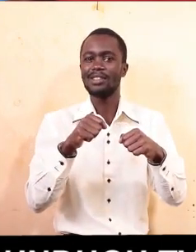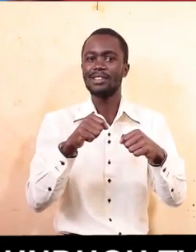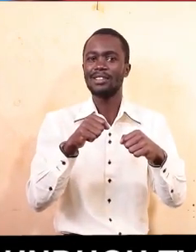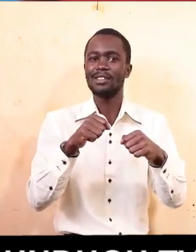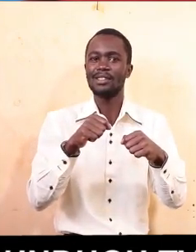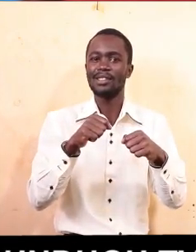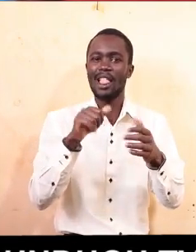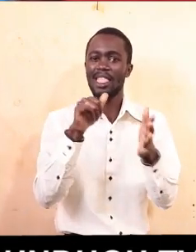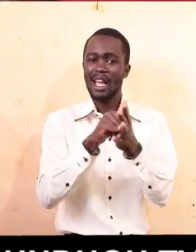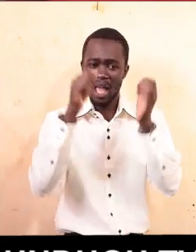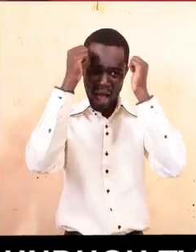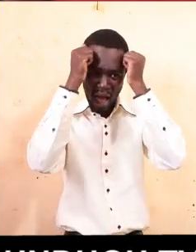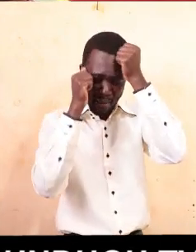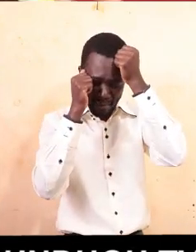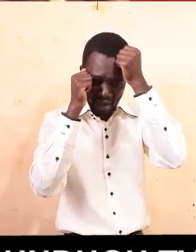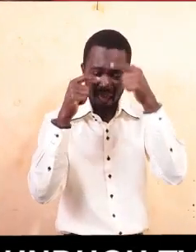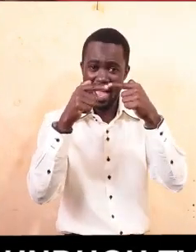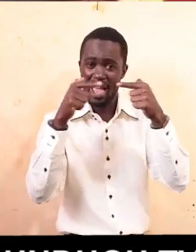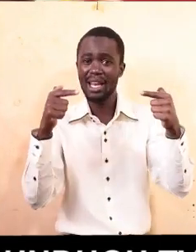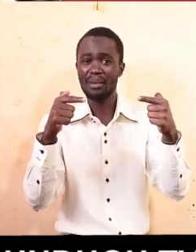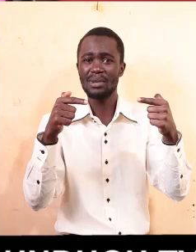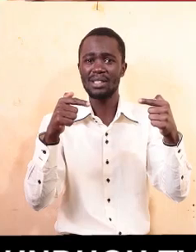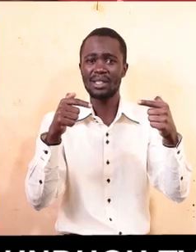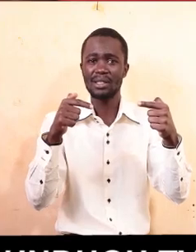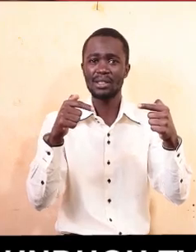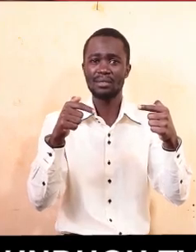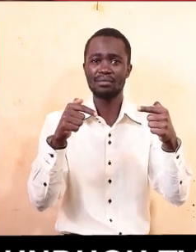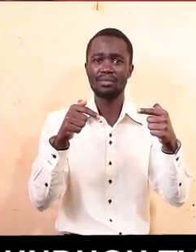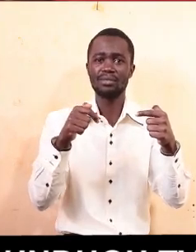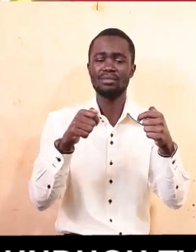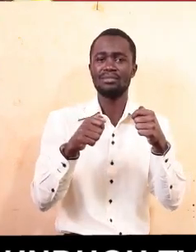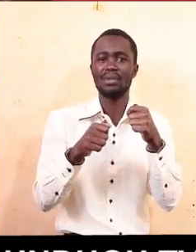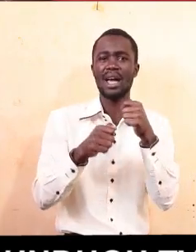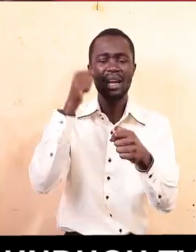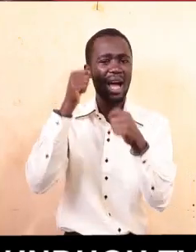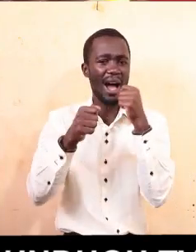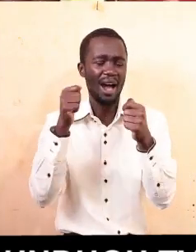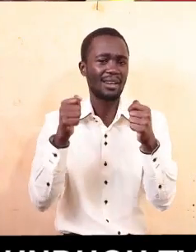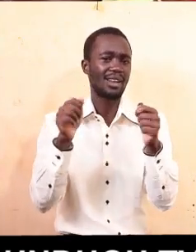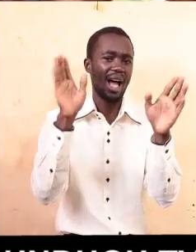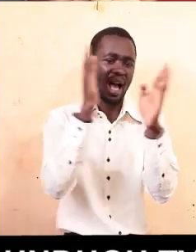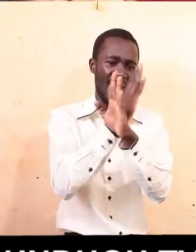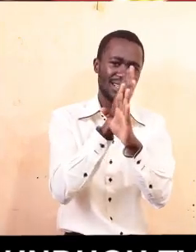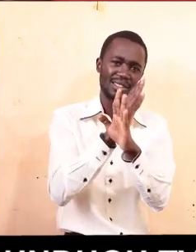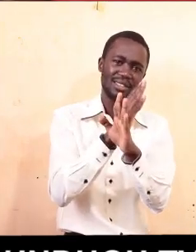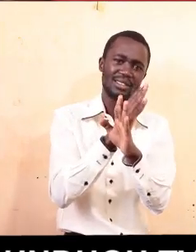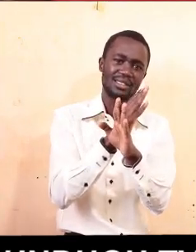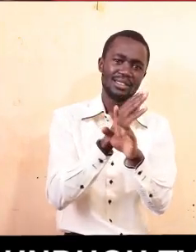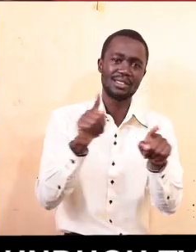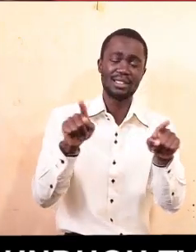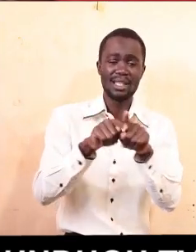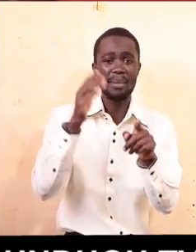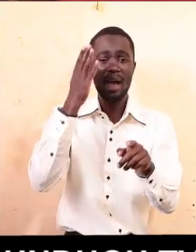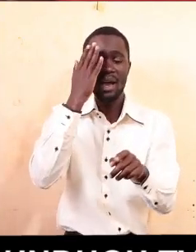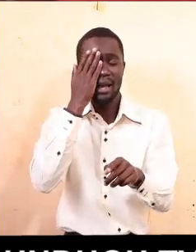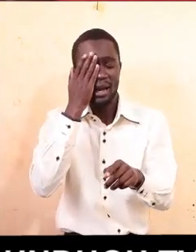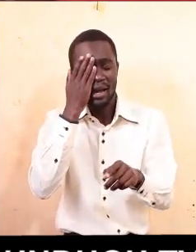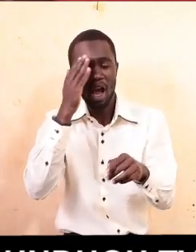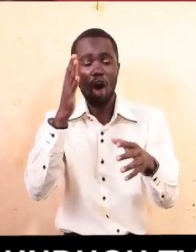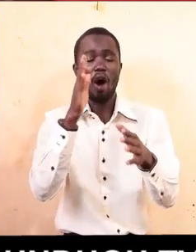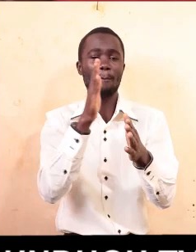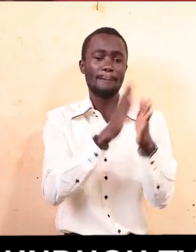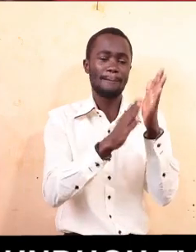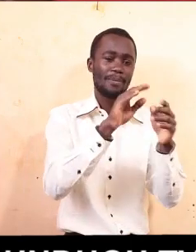ya adui walitawanyika, wakaanza kukimbia, na Israeli wanajio organize na ile silaha